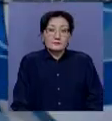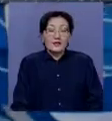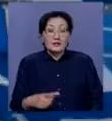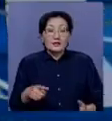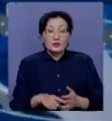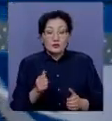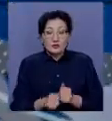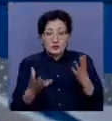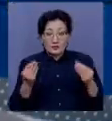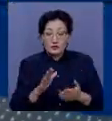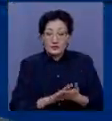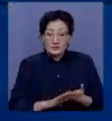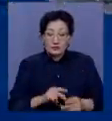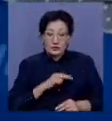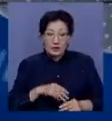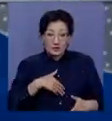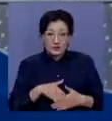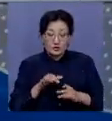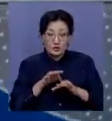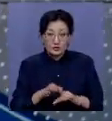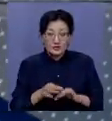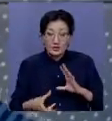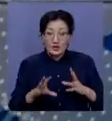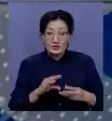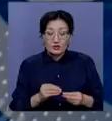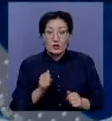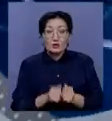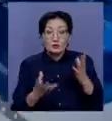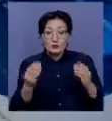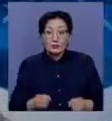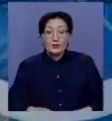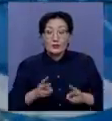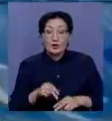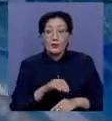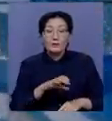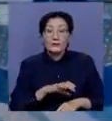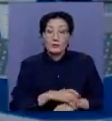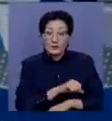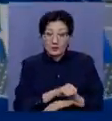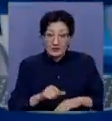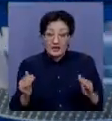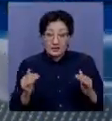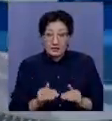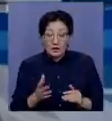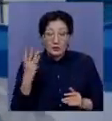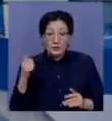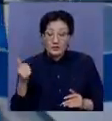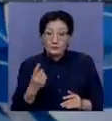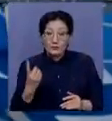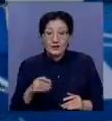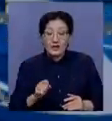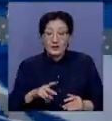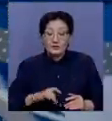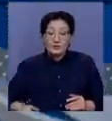Қалада күнделікті дезинфекциялық жұмысты белсенді жүргізудің нәтижесінде күн санап қауіпті ошақтар саны азайып келеді. Өткен аптада бір ғана